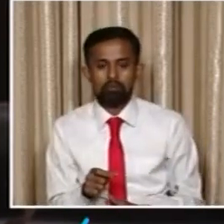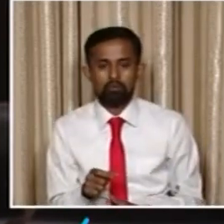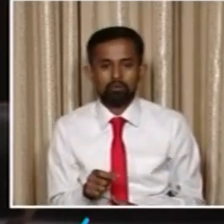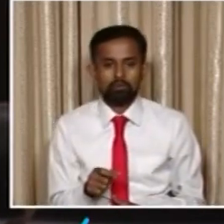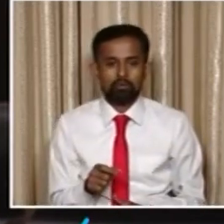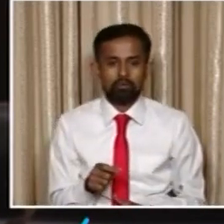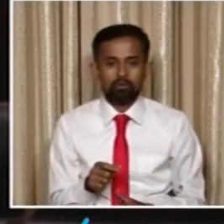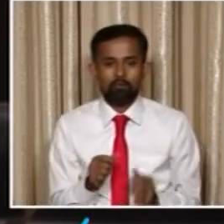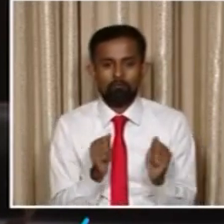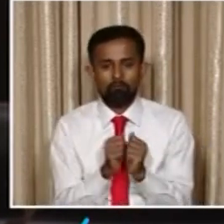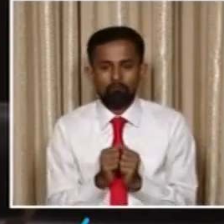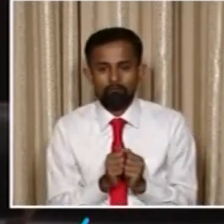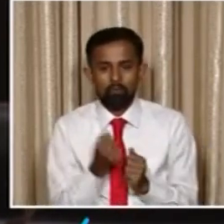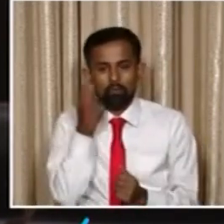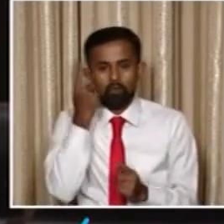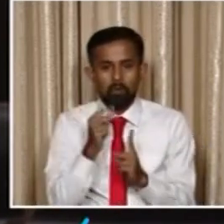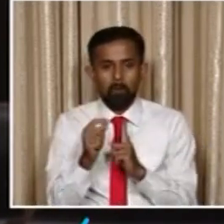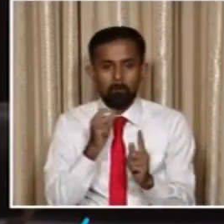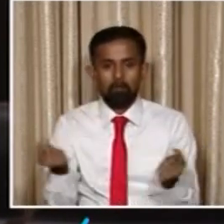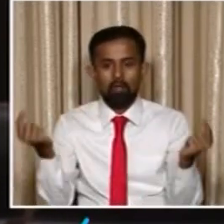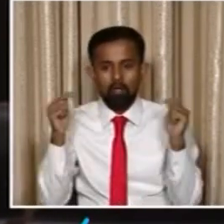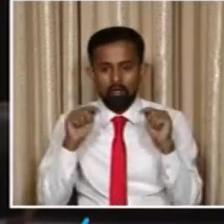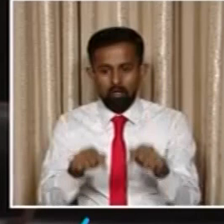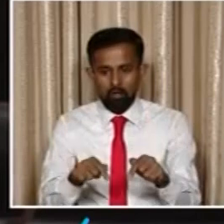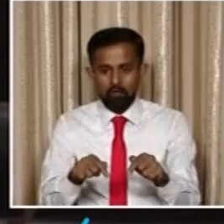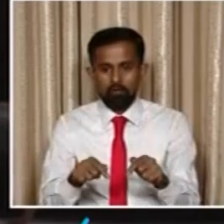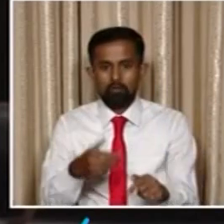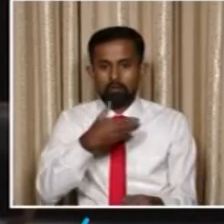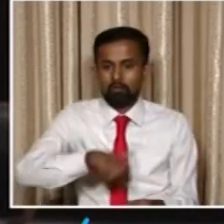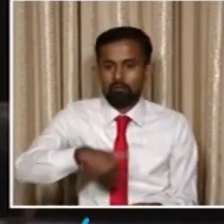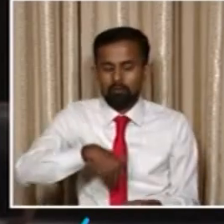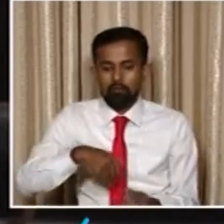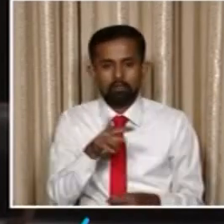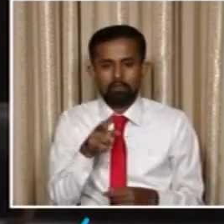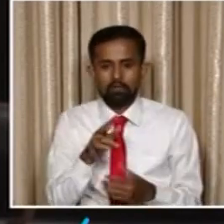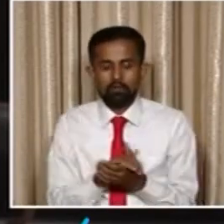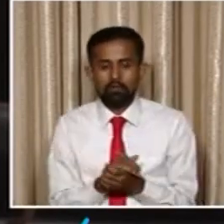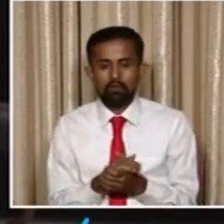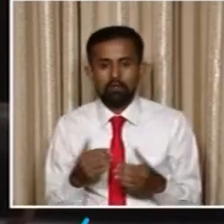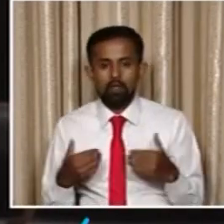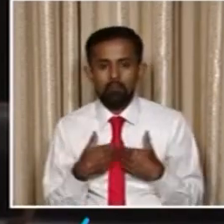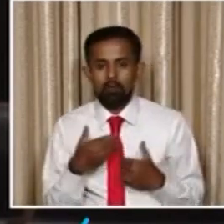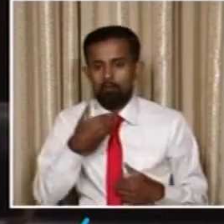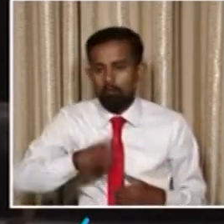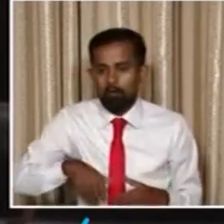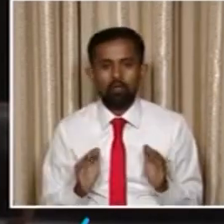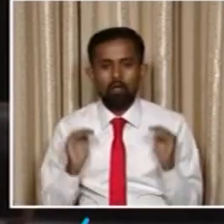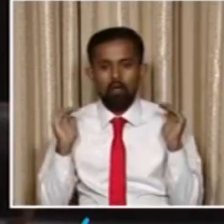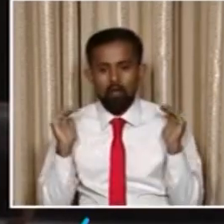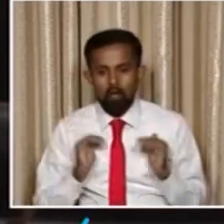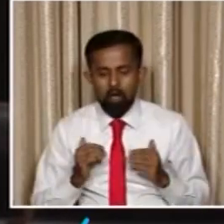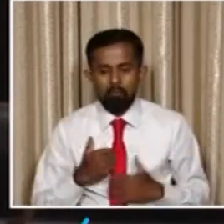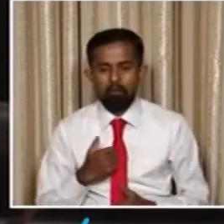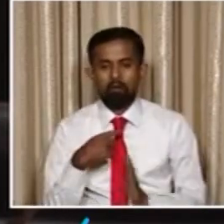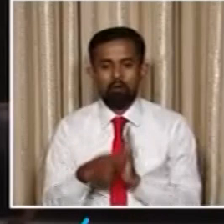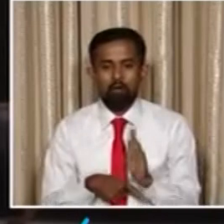එක න්‍යාය පත්‍ර වලට මේ යෝජනා පාර්ලිමේන්තුවට ඇවිල්ලා මේවා මේ ක්‍රිකට් ක්‍රීඩාව රටේ නැති කරන්න. ඉතින් අපේ ක්‍රිකට් ක්‍රීඩාව විතරයි තියෙන්නේ අපේ